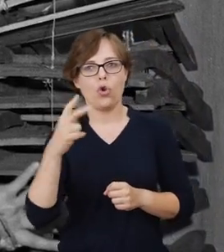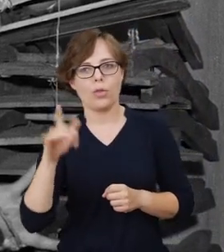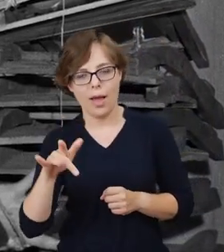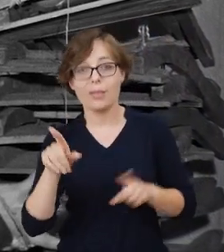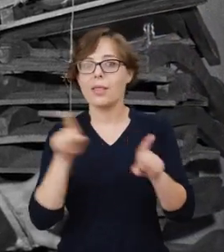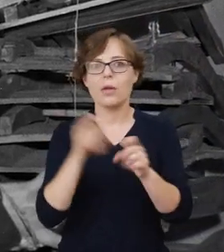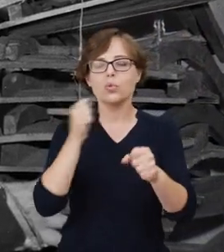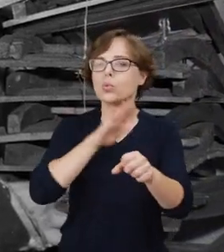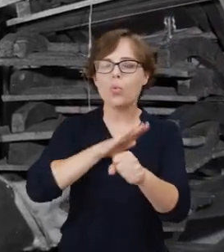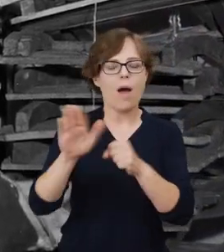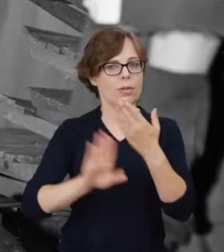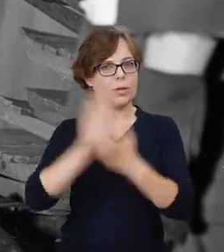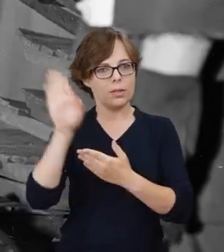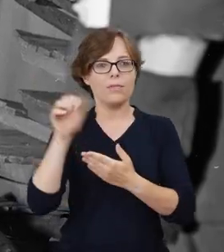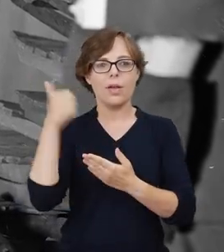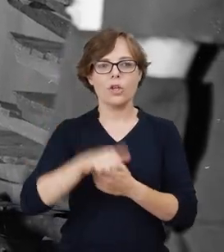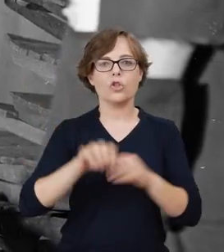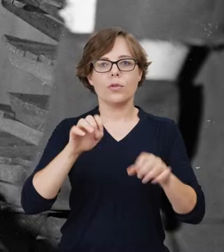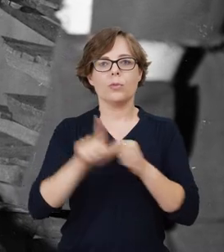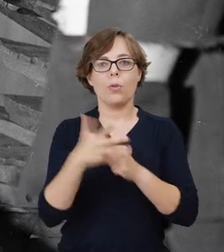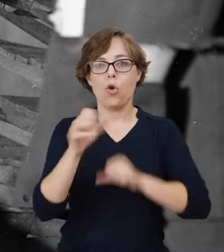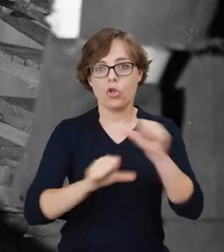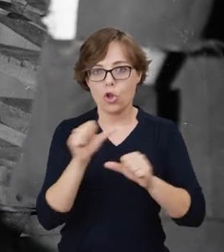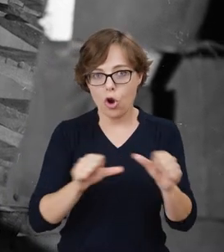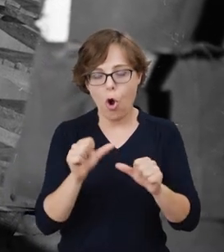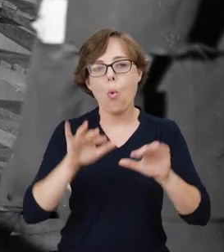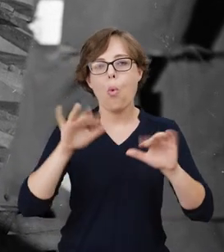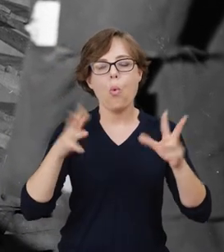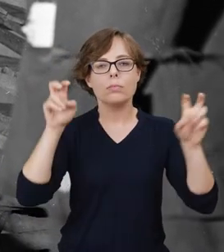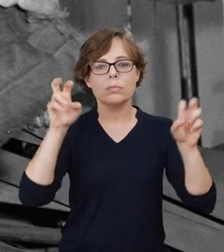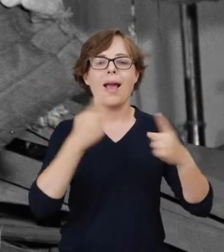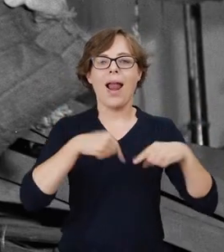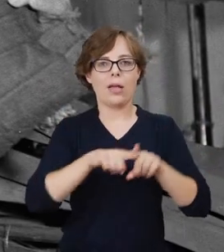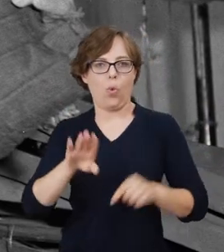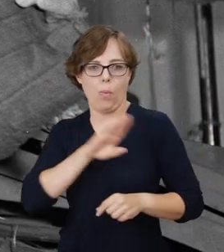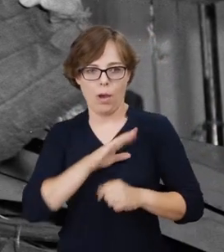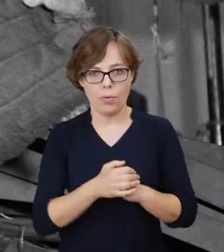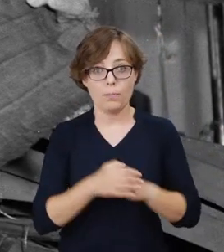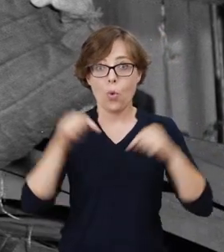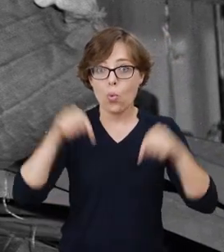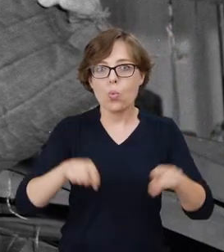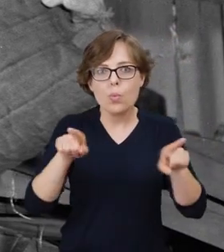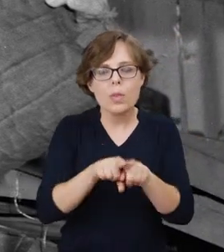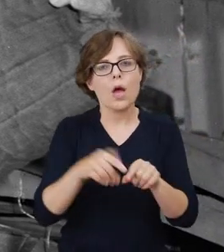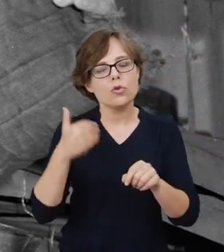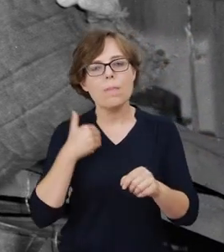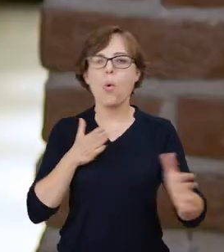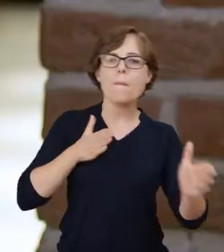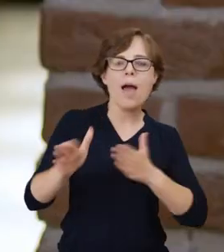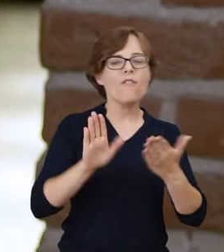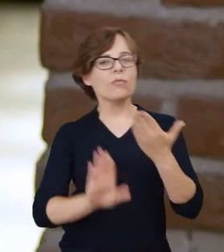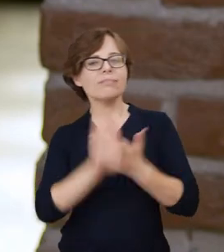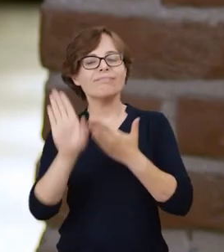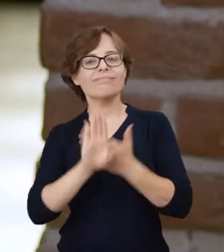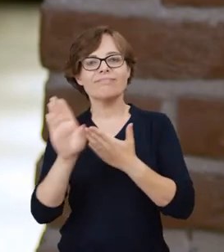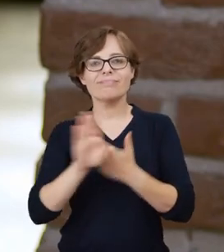znanego przedstawienia zrealizowanego w roku 1975, czyli Umarłej Klasy. Tutaj także odbywały się